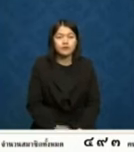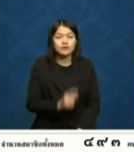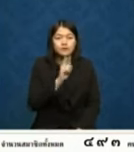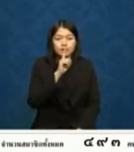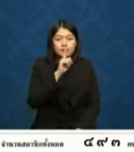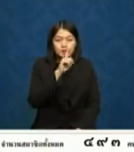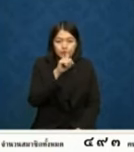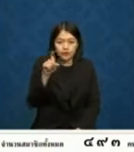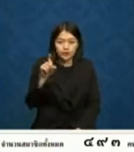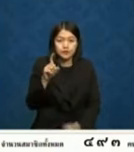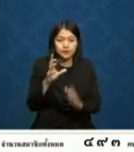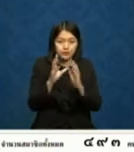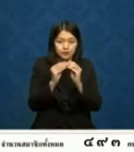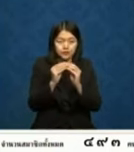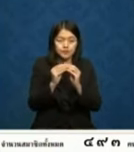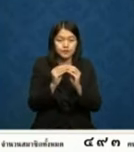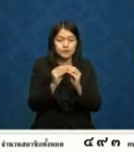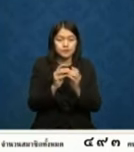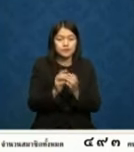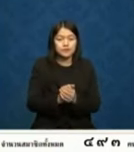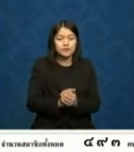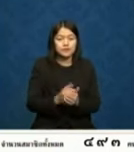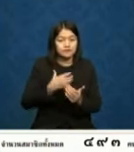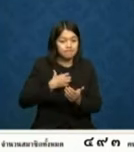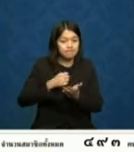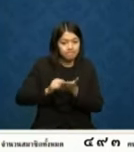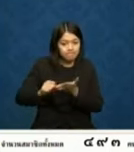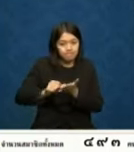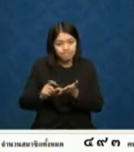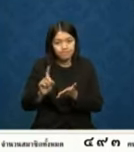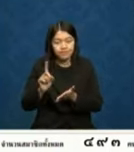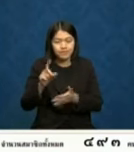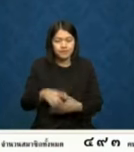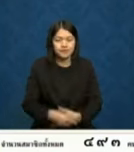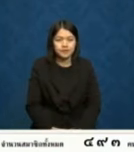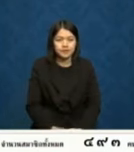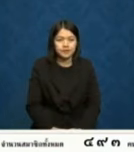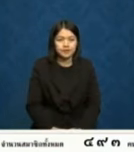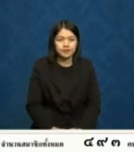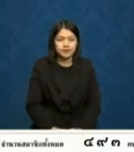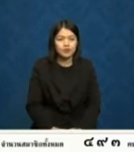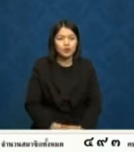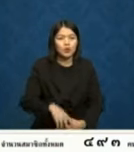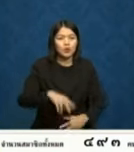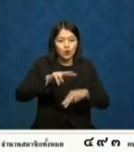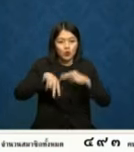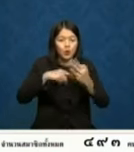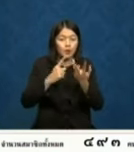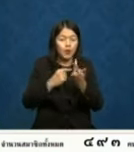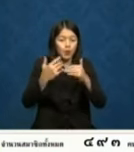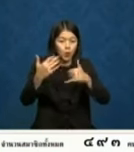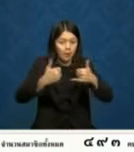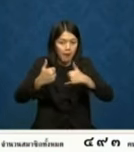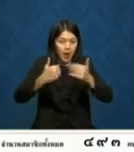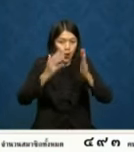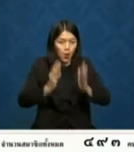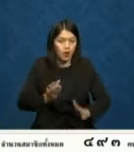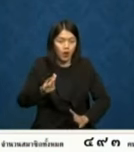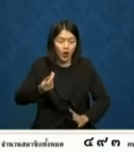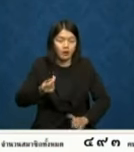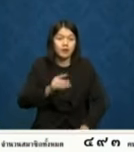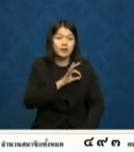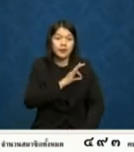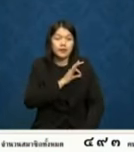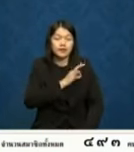มติที่ประชุมนะครับจะเห็นควรให้มีการแก้ไขหรือไม่นะครับกดลงมติขอตรวจสอบองค์ประชุมครับท่านสมาชิก